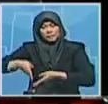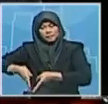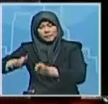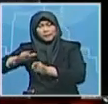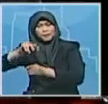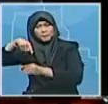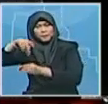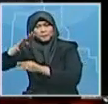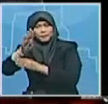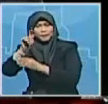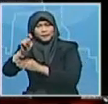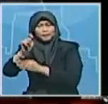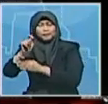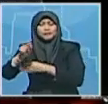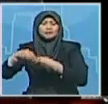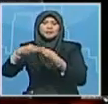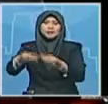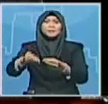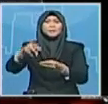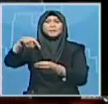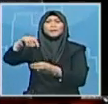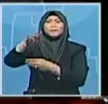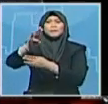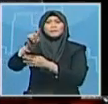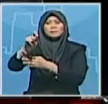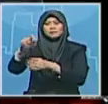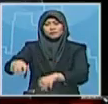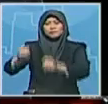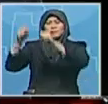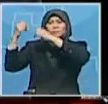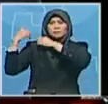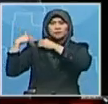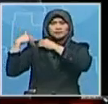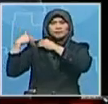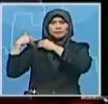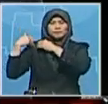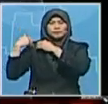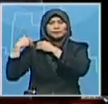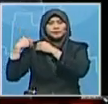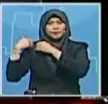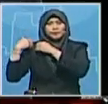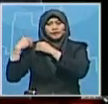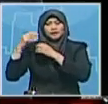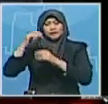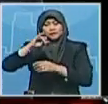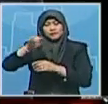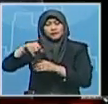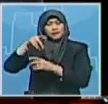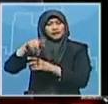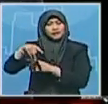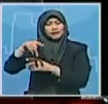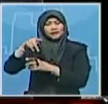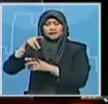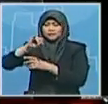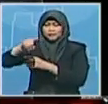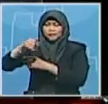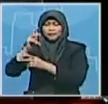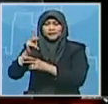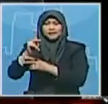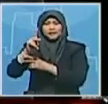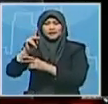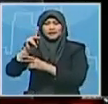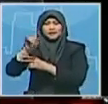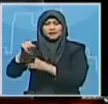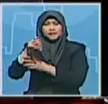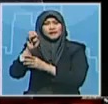pun, kita akan salurkan pada PBT untuk mengambil tindakan. Manakala JKJR pula ialah satu agensi